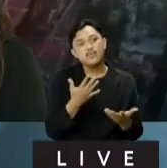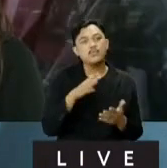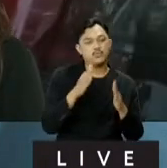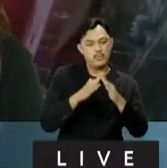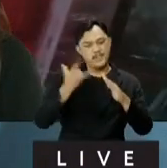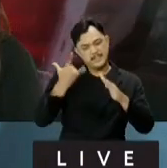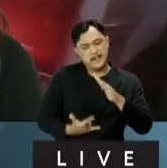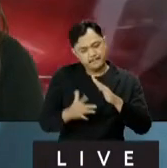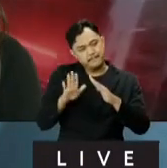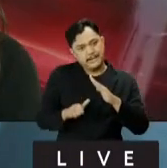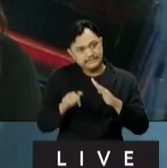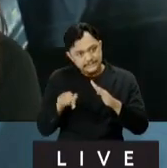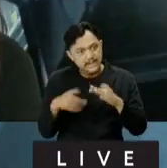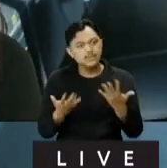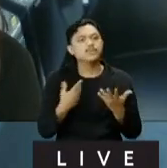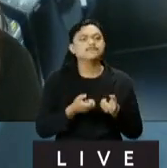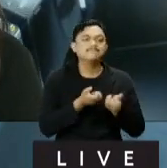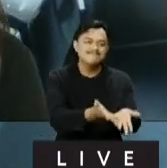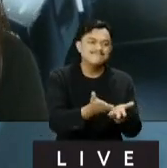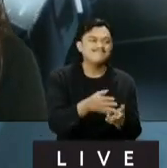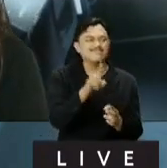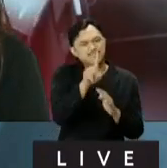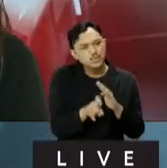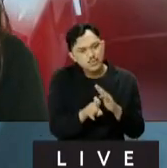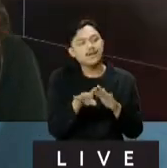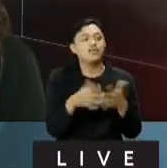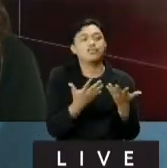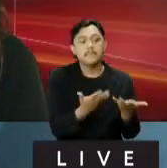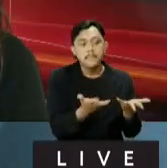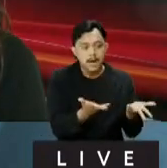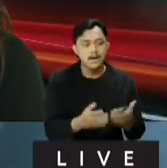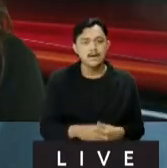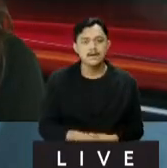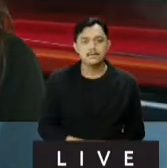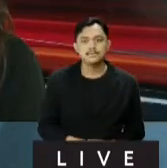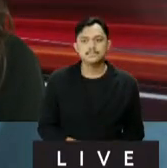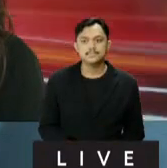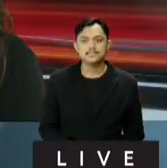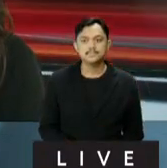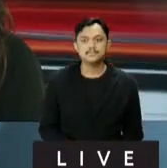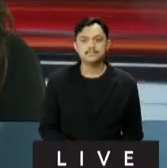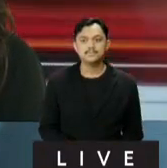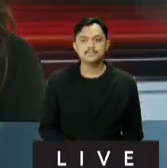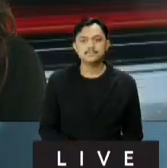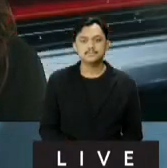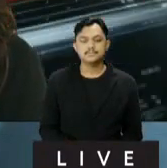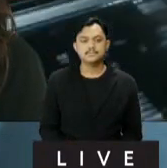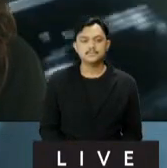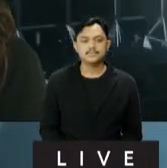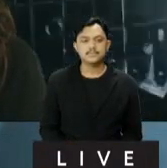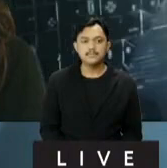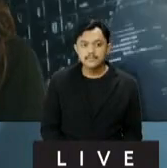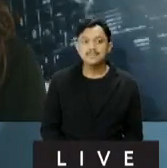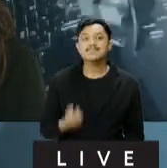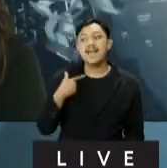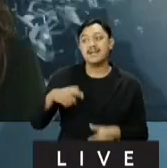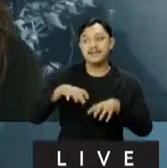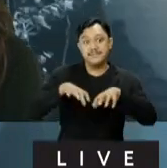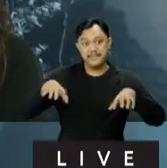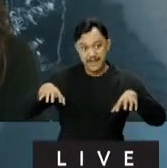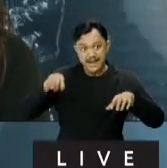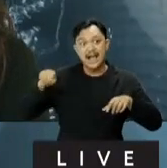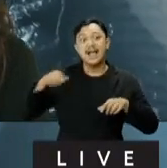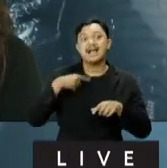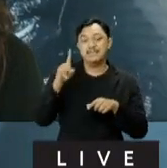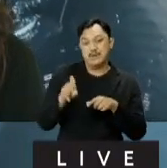dan tidak ingin mengungsi begitu. Apa kebutuhan yang paling dibutuhkan oleh mereka? Ya, kebutuhan yang sangat mereka